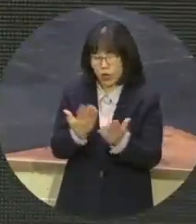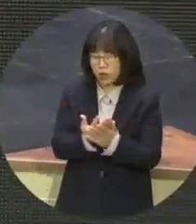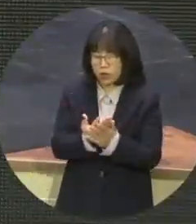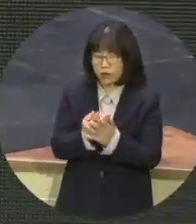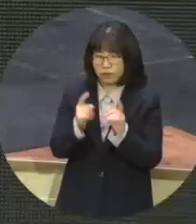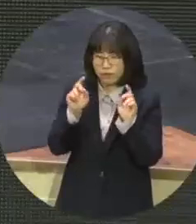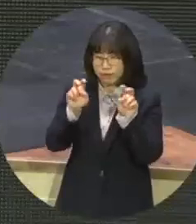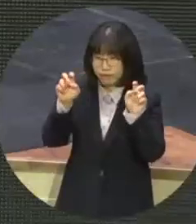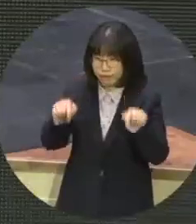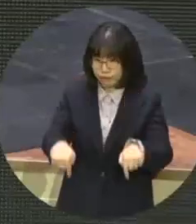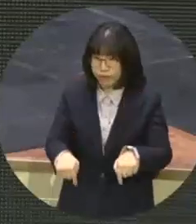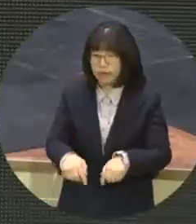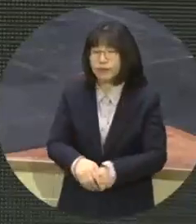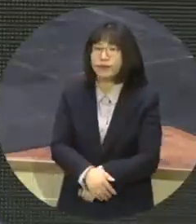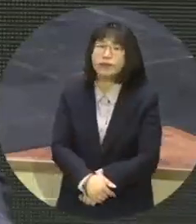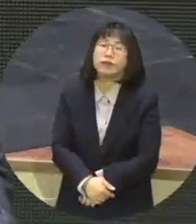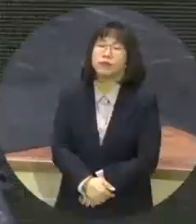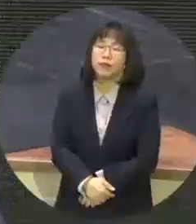무익한지를 여기서 우리는